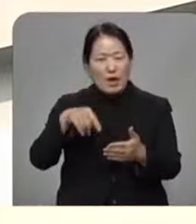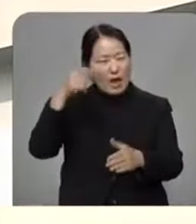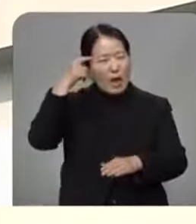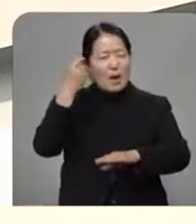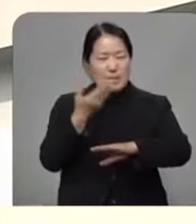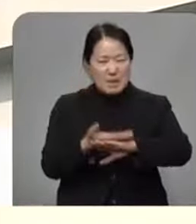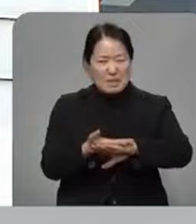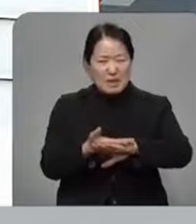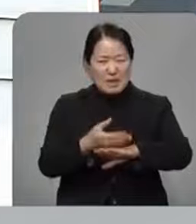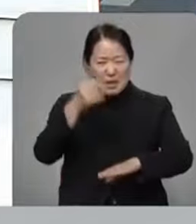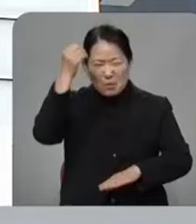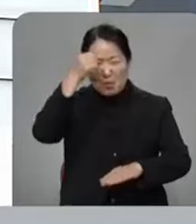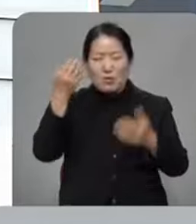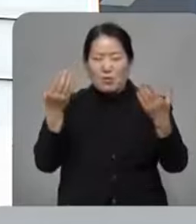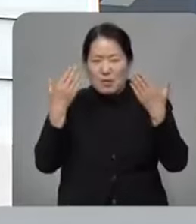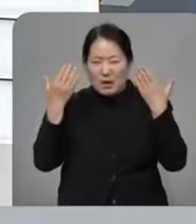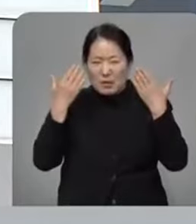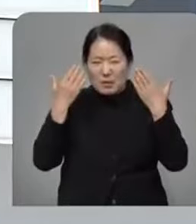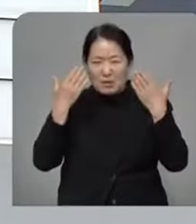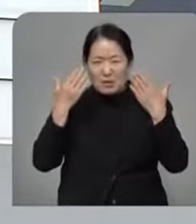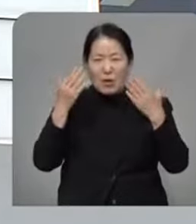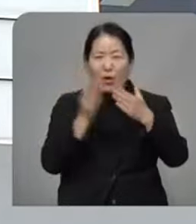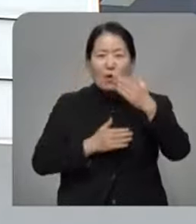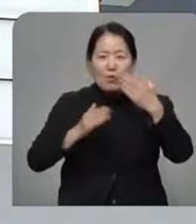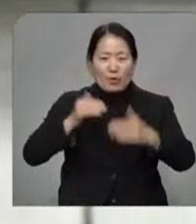공교육을 망친다는 비판도